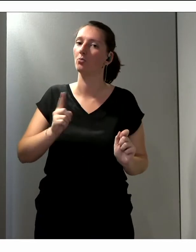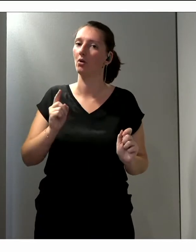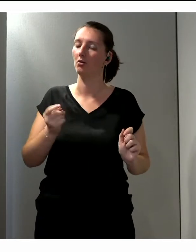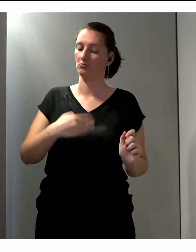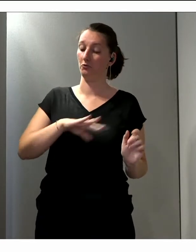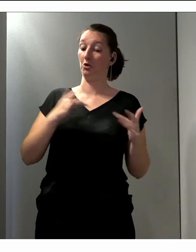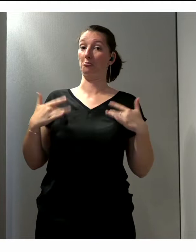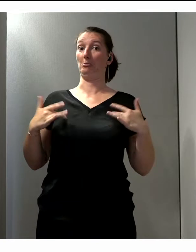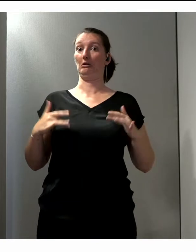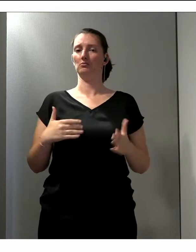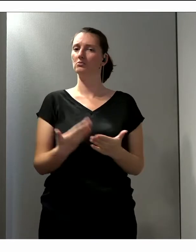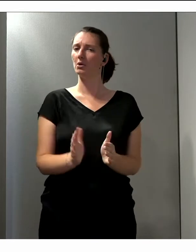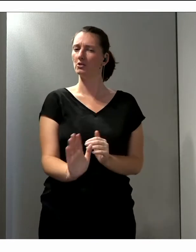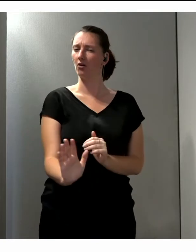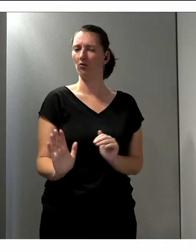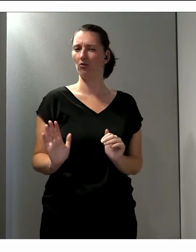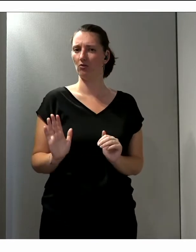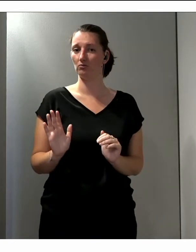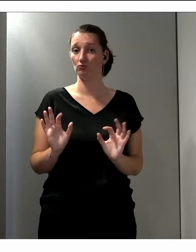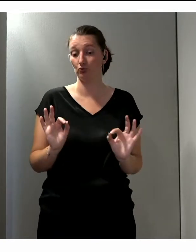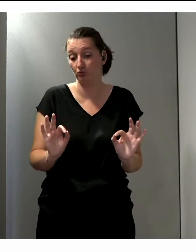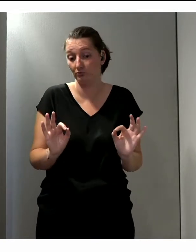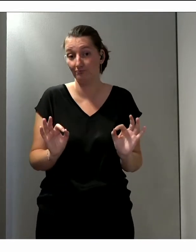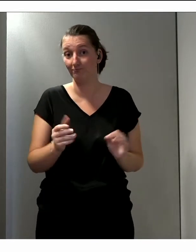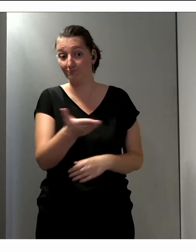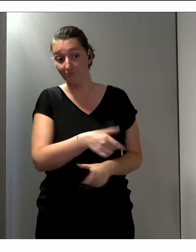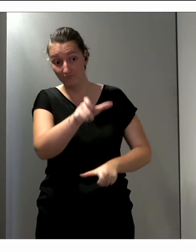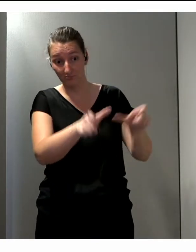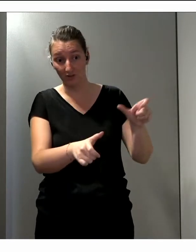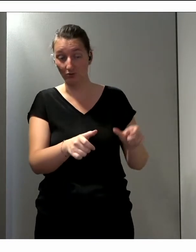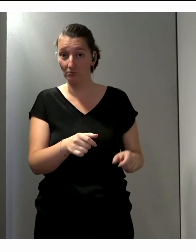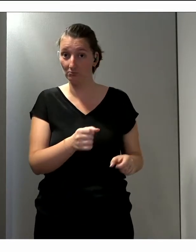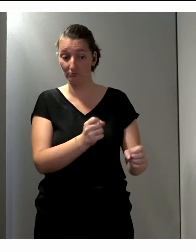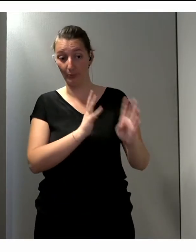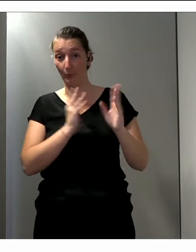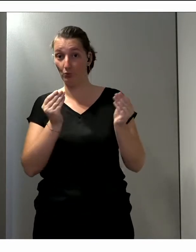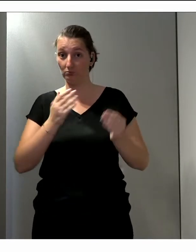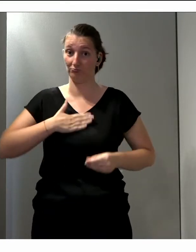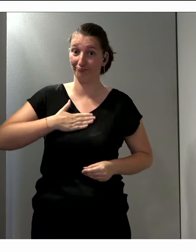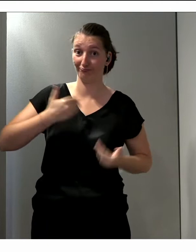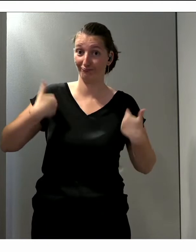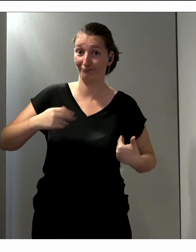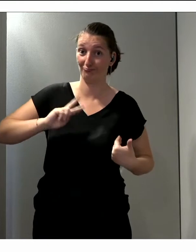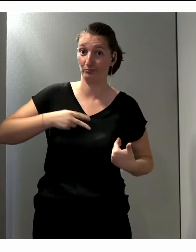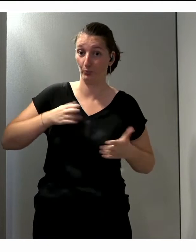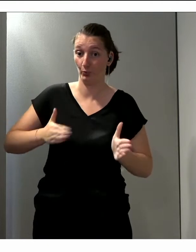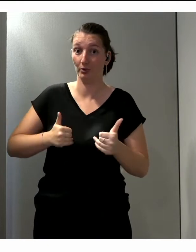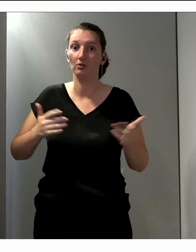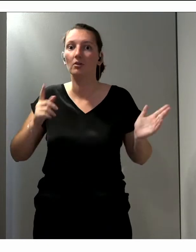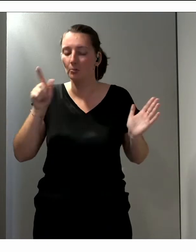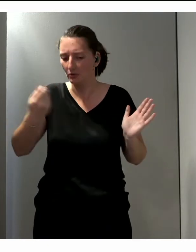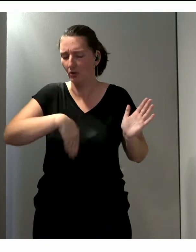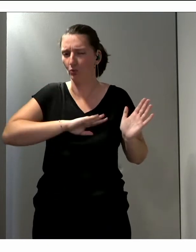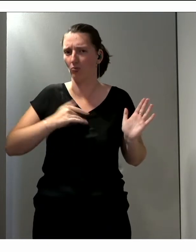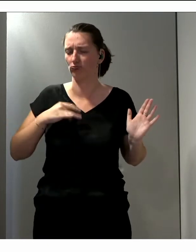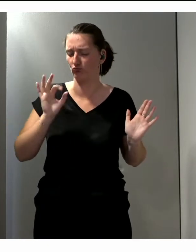nos responsabilités. De toute façon, c'est à nous que les publics sont confiés, donc elle est pleine et entière de notre côté. Mais il faut néanmoins admettre et entendre que